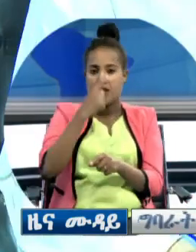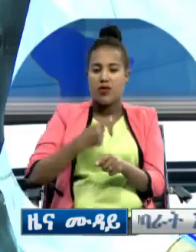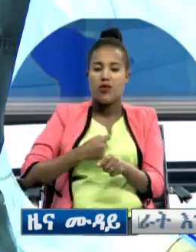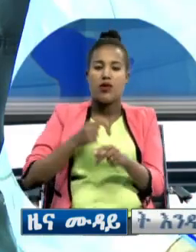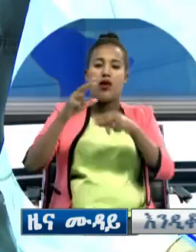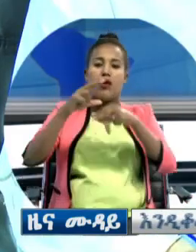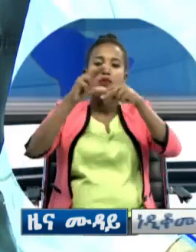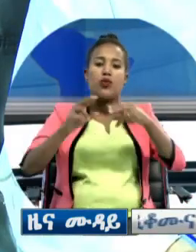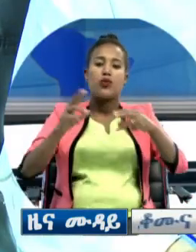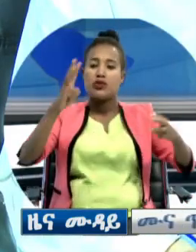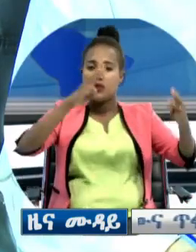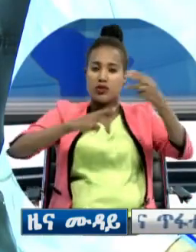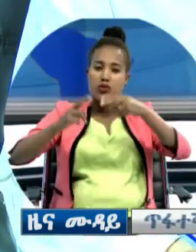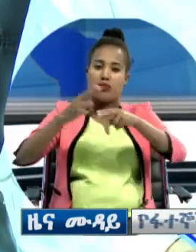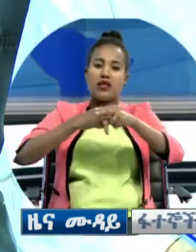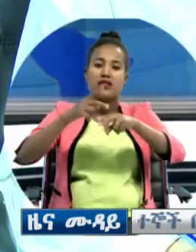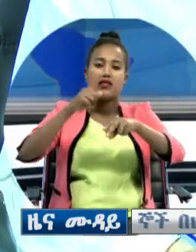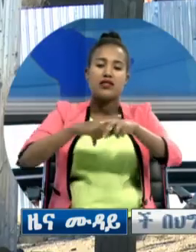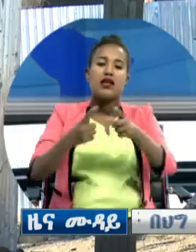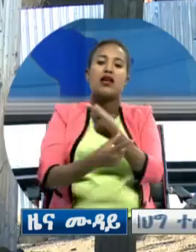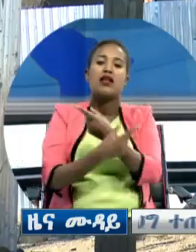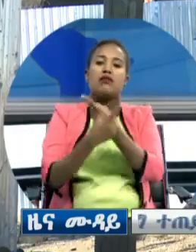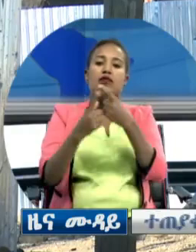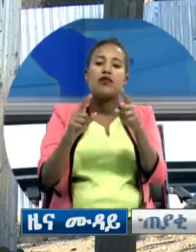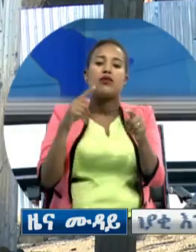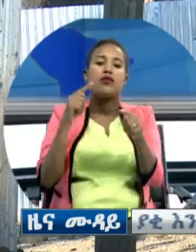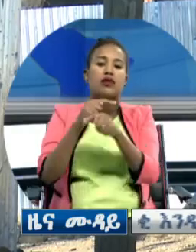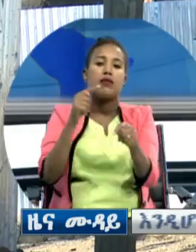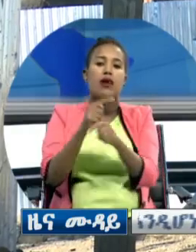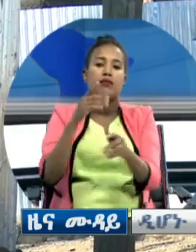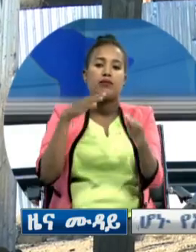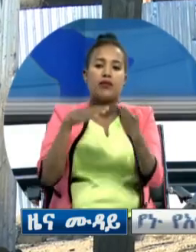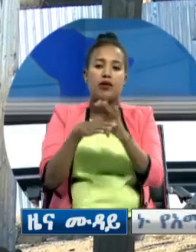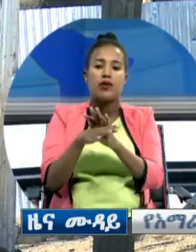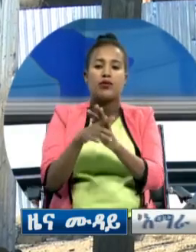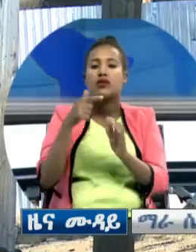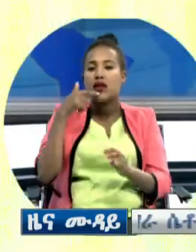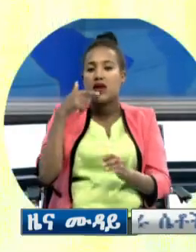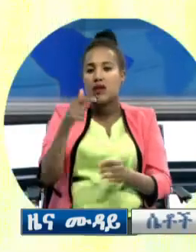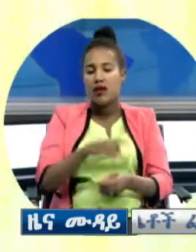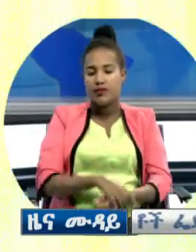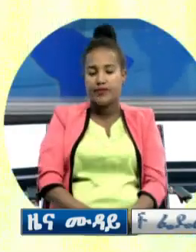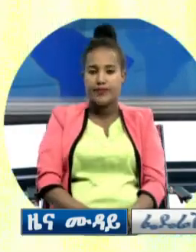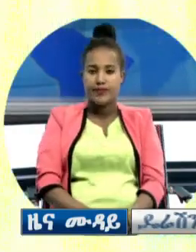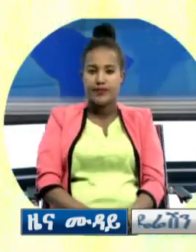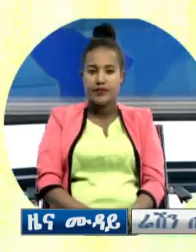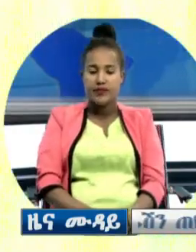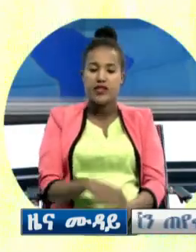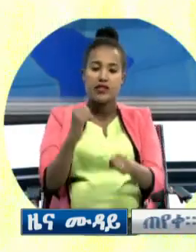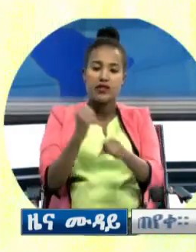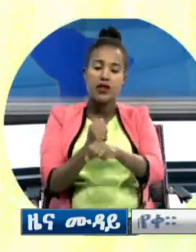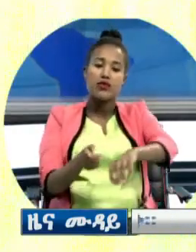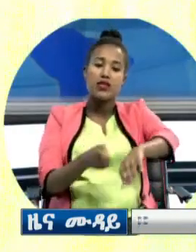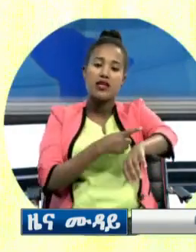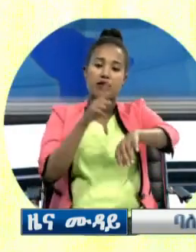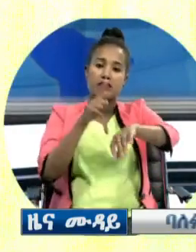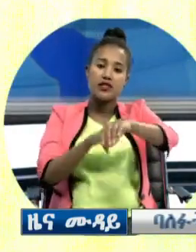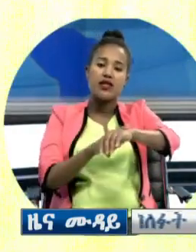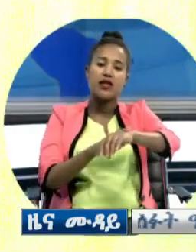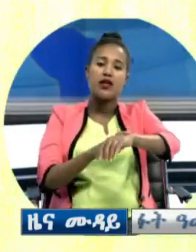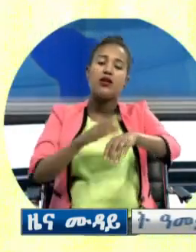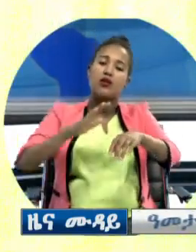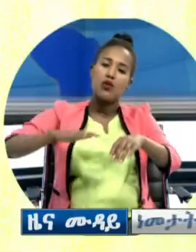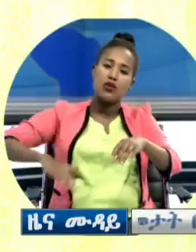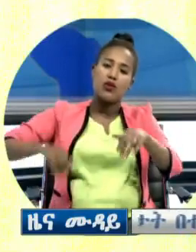ቤቱ ችግሩን በአጭር ጊዜ ውስጥ ለመፍታት ወደ ተግባር መግባቱን ተናግረዋል። ስራዎቹ ለረጅም ጊዜ ተጓቶ የቆዩበት ነገር